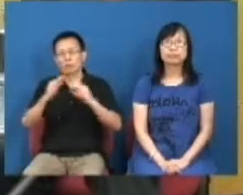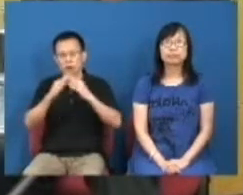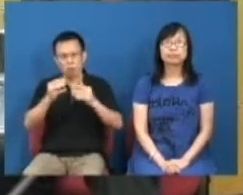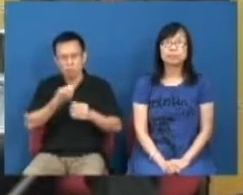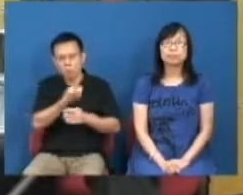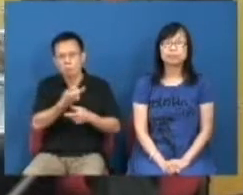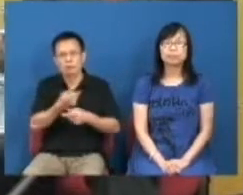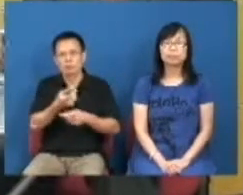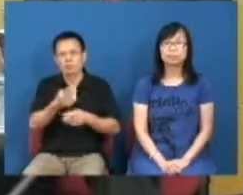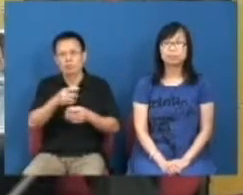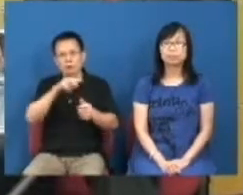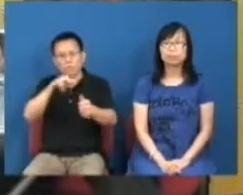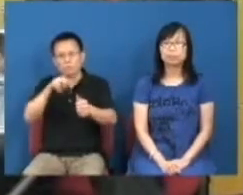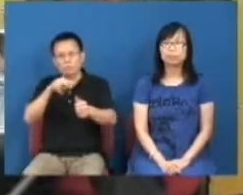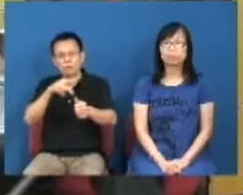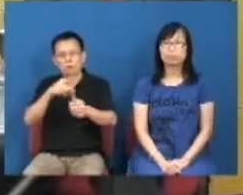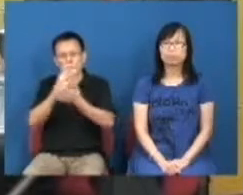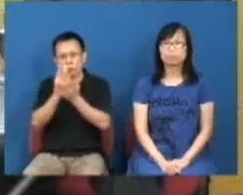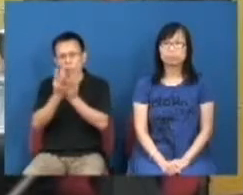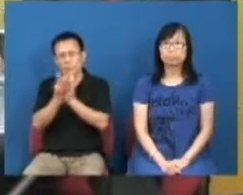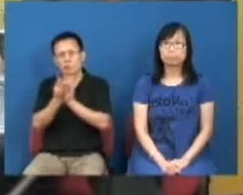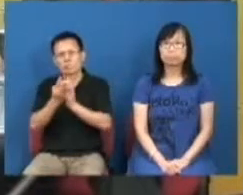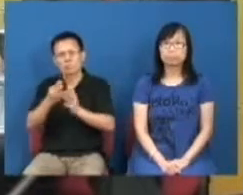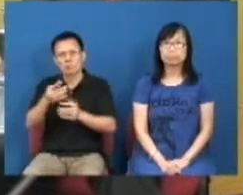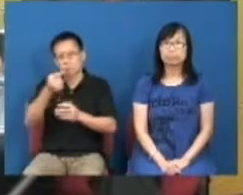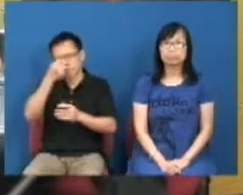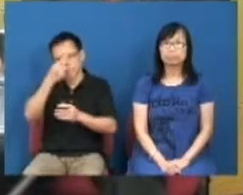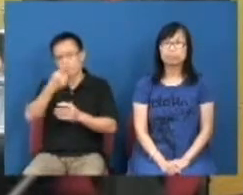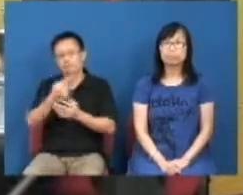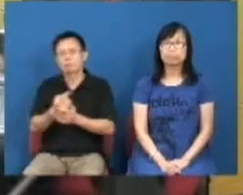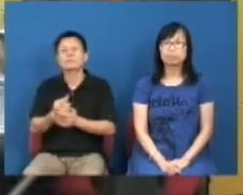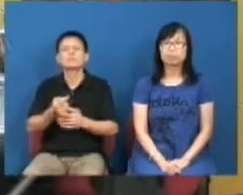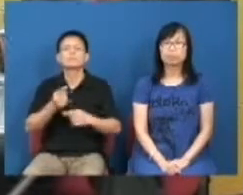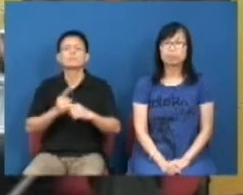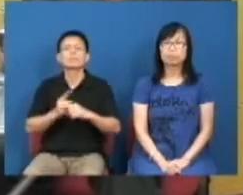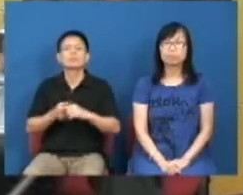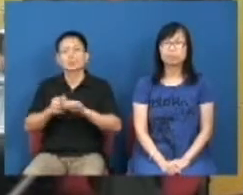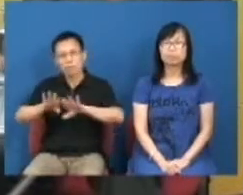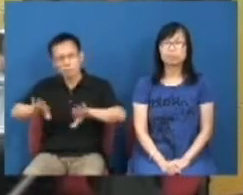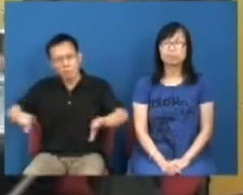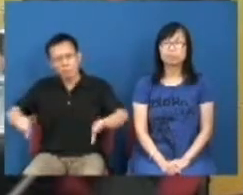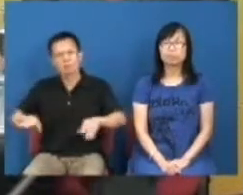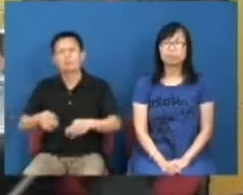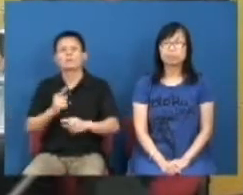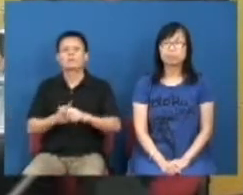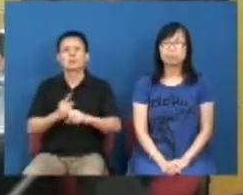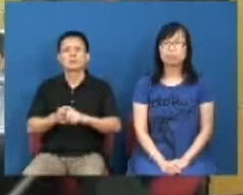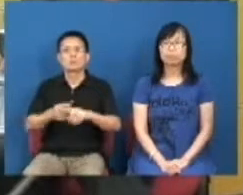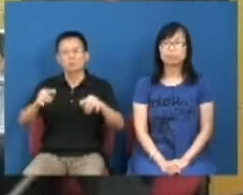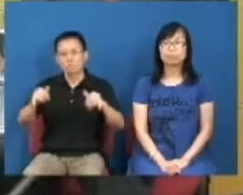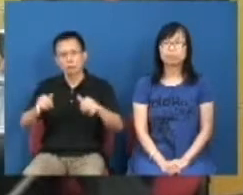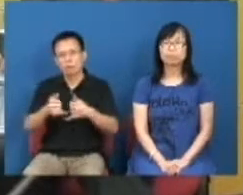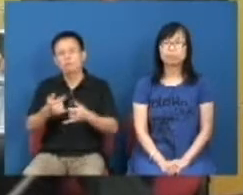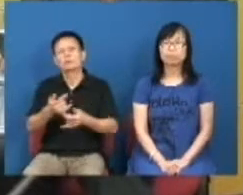睇睇打點一下，咁啊幾個唔方便啦，係咪？咁其實就係話調解，確係如果我哋